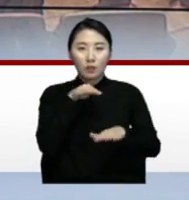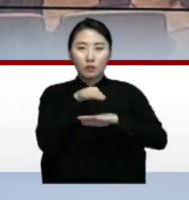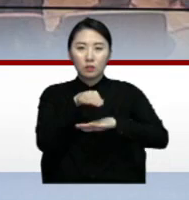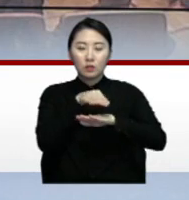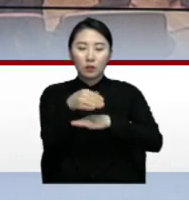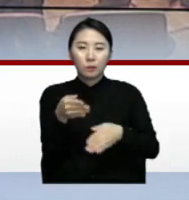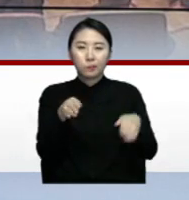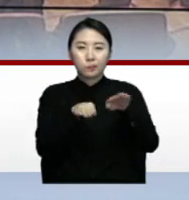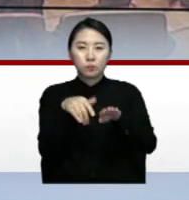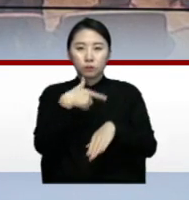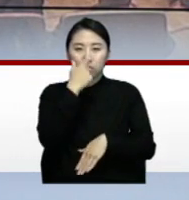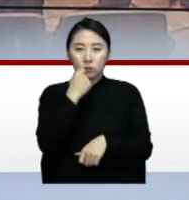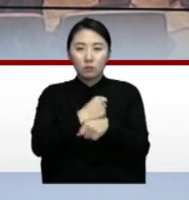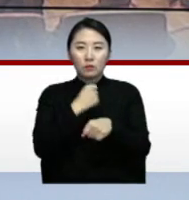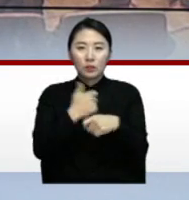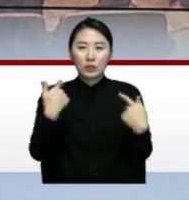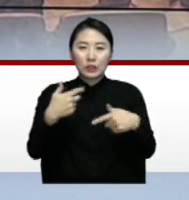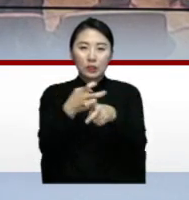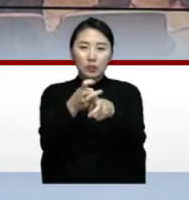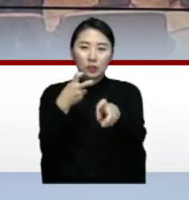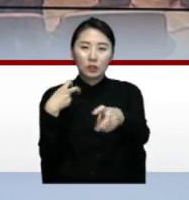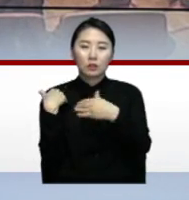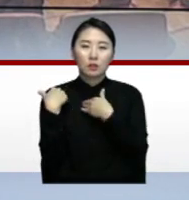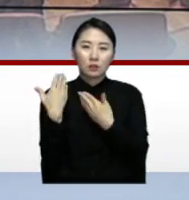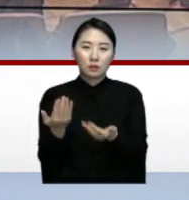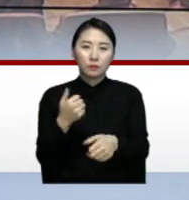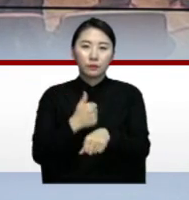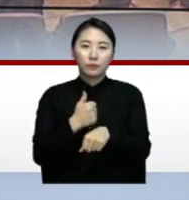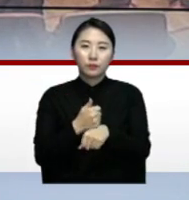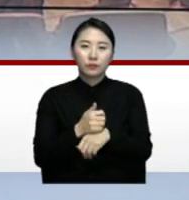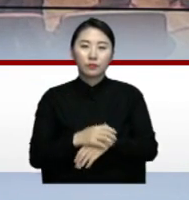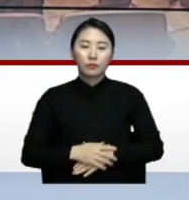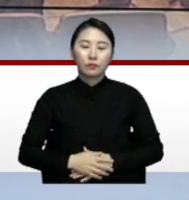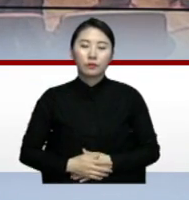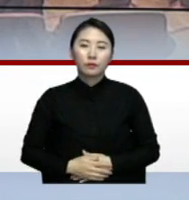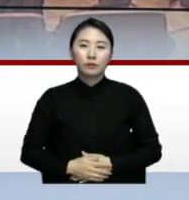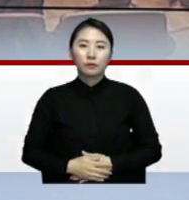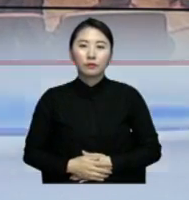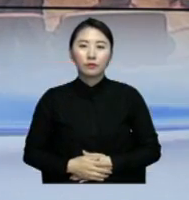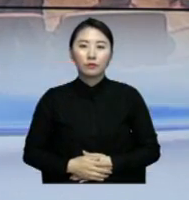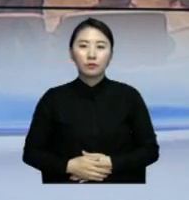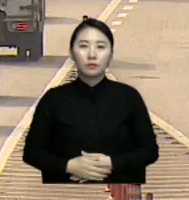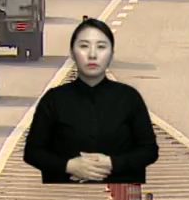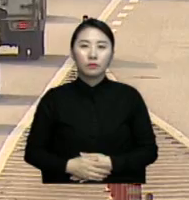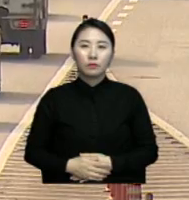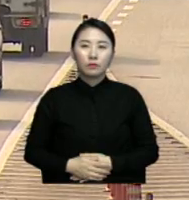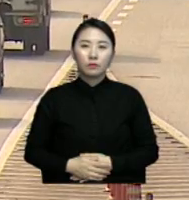확충은 미비해 결국 상습 정체를 방치했다는 분석이 제기됐습니다. 엄종규 기자입니다.